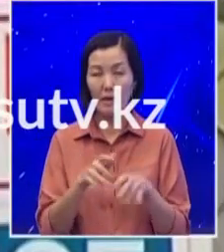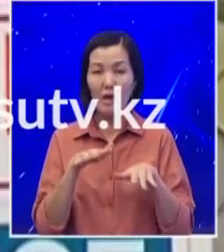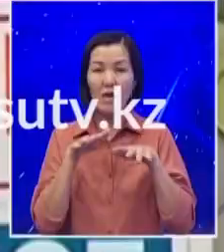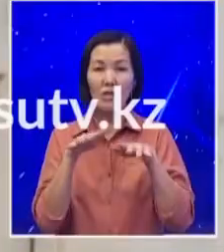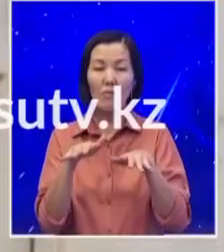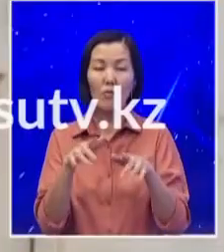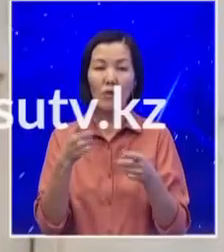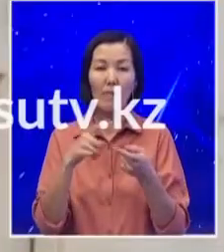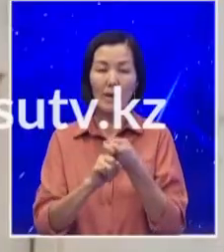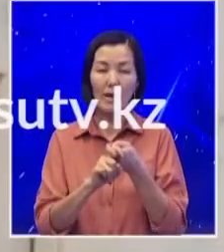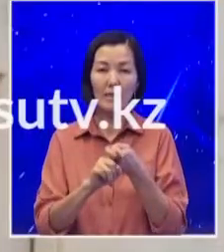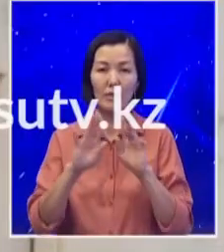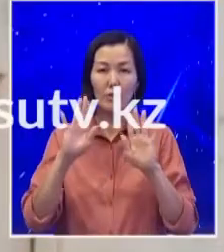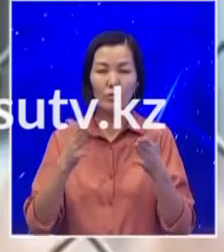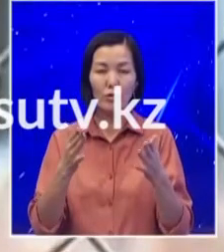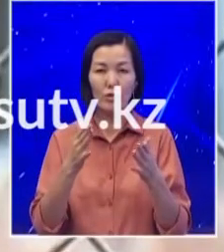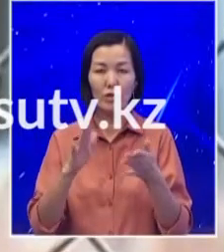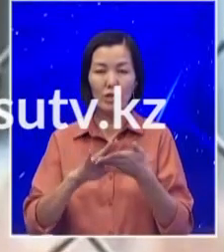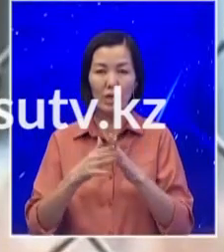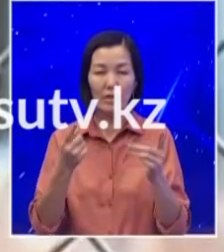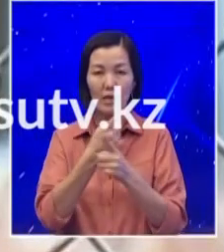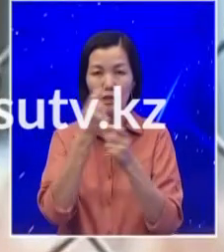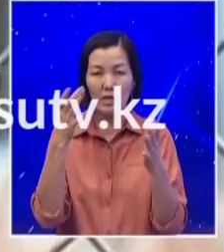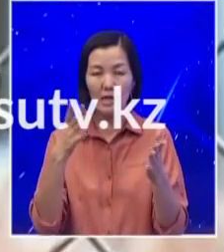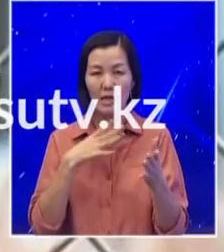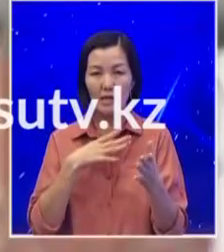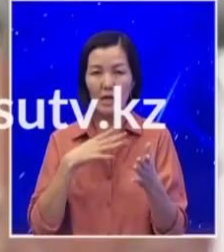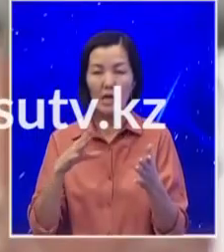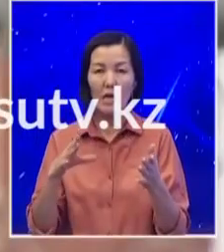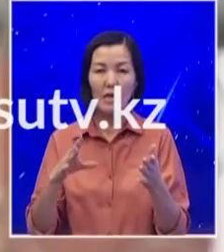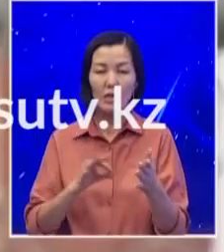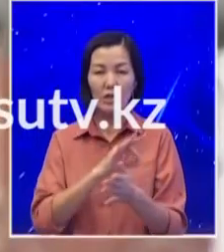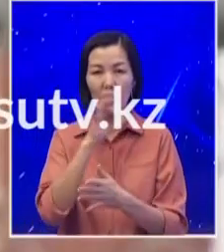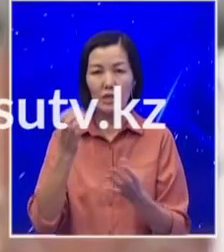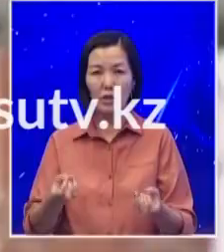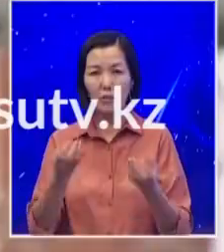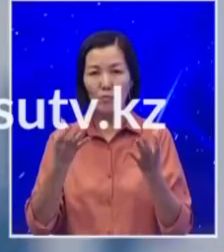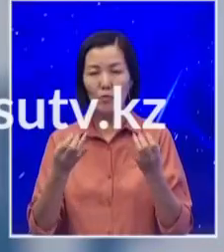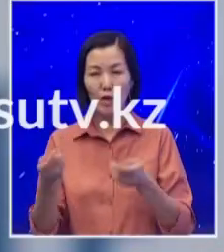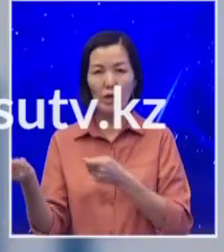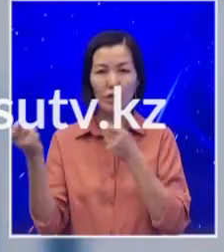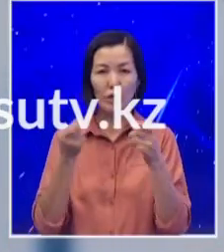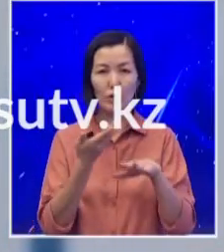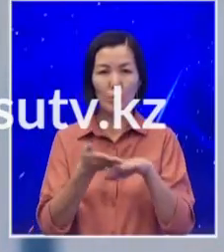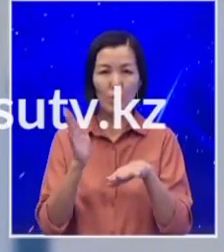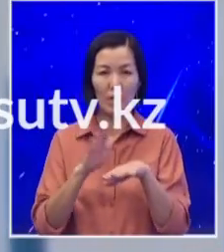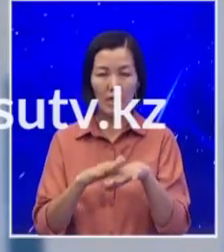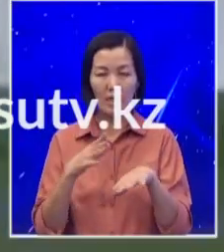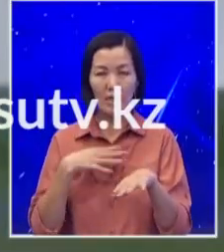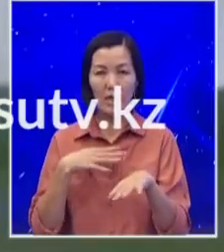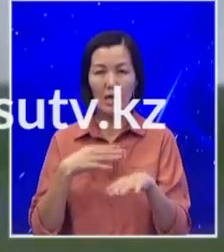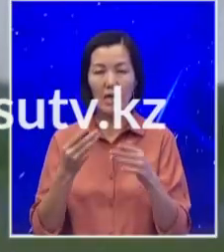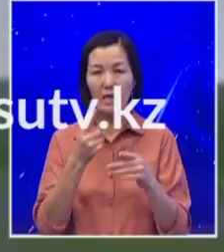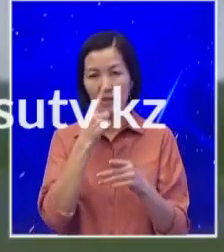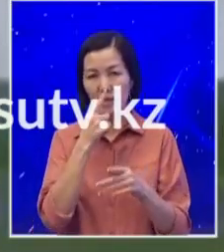байланысты аймақтық төтенше жағдай жариялап отыр. Бүгінде елдің шығысына мұнай өнімдерін жеткізу қиындады. Сарапшылар жағдайды